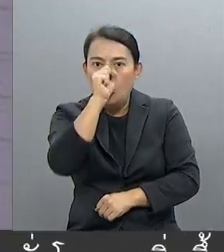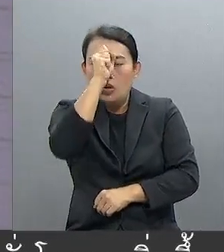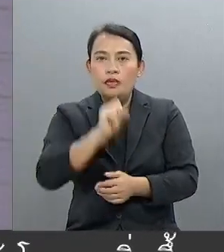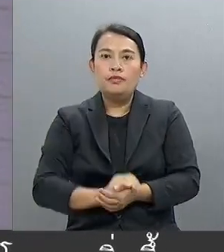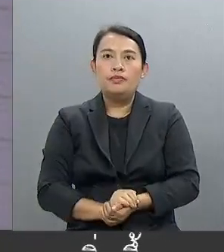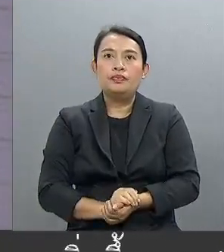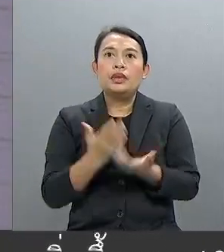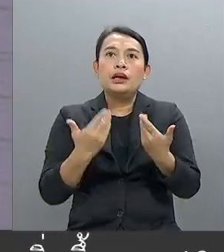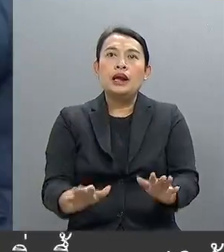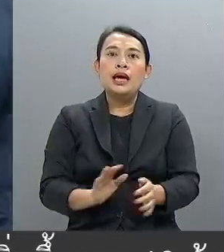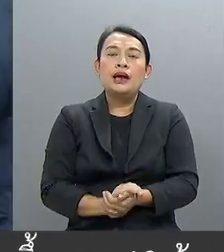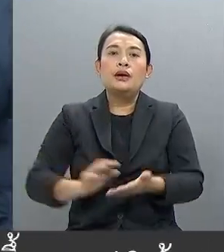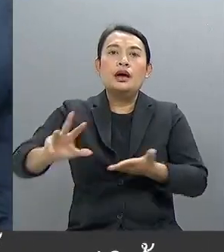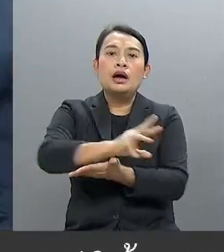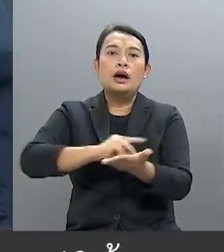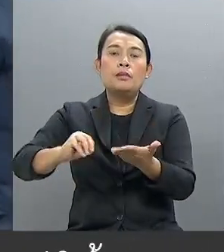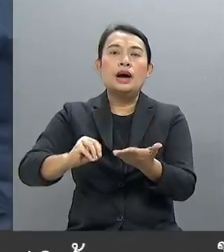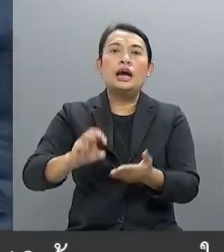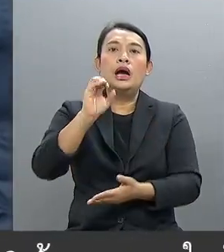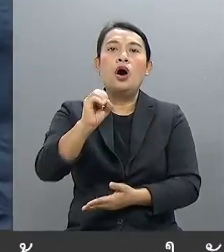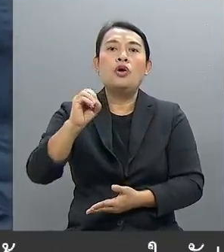เดือนในการทดสอบว่าวัคซีนมีประสิทธิภาพหรือไม่ทั้งนี้นอกเหนือจากแอฟริกาใต้แล้วมหาวิทยาลัยoxfordก็ยังได้ทดสอบวัคซีนกับมนุษย์ข้างในประเทศอังกฤษและบราซิลด้วยค่ะอ่ะ